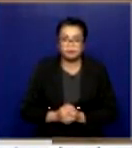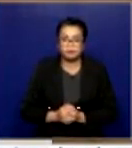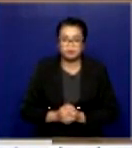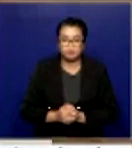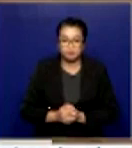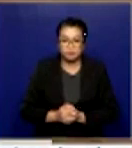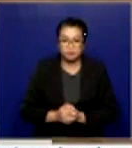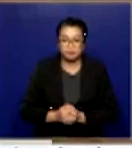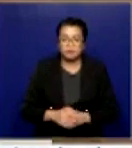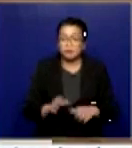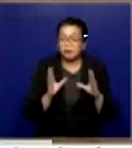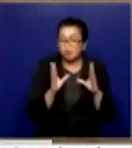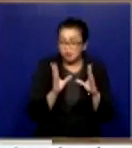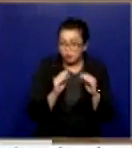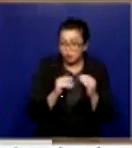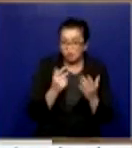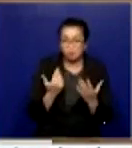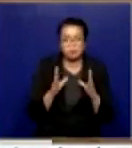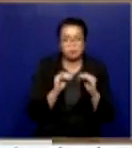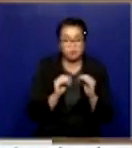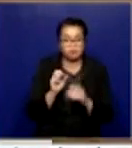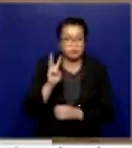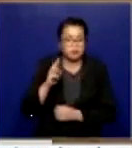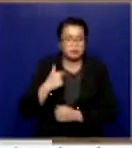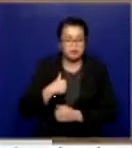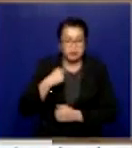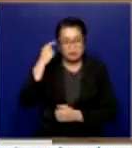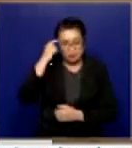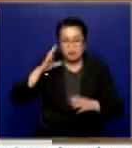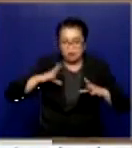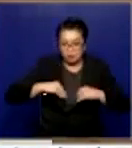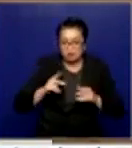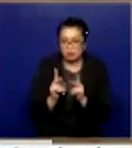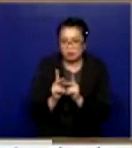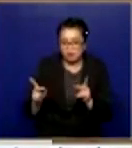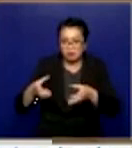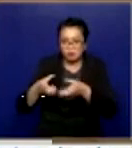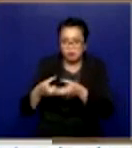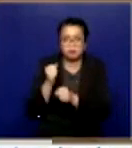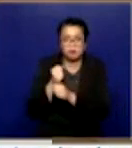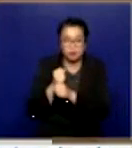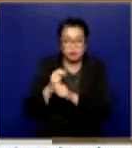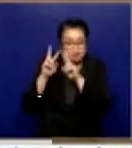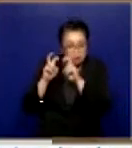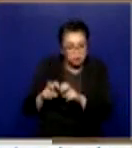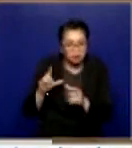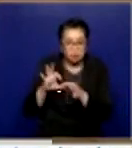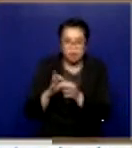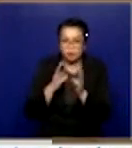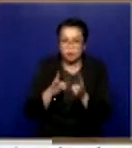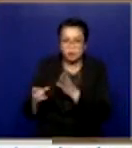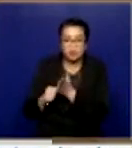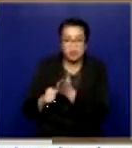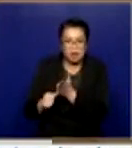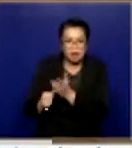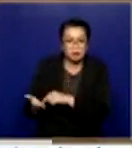วันวิสาบานในครั้งนี้ผมให้ด้วยหากมีการตั้งคณะทำงานศึกษายังทางที่เหลือ